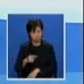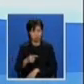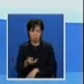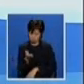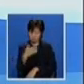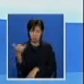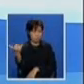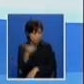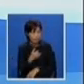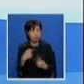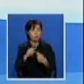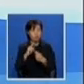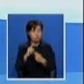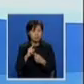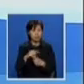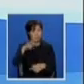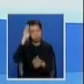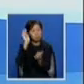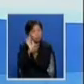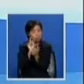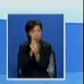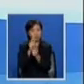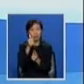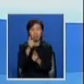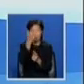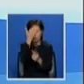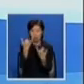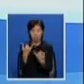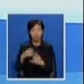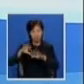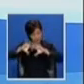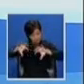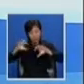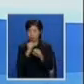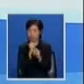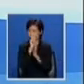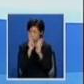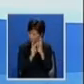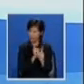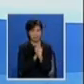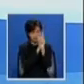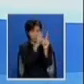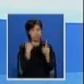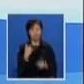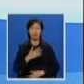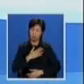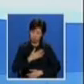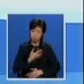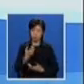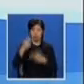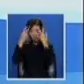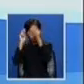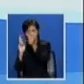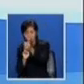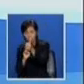การยืนยันว่าทุกคนอยู่ภายใต้กฎหมายและไม่เว้นใครทั้งสิ้นครับผมก็ดีท่านรองนายกสุเทพก็ดีเจ้าหน้าที่ทุกคนก็อยู่ภายใต้ก